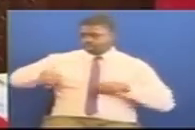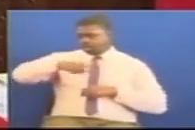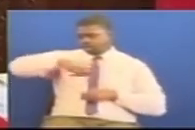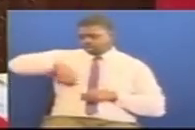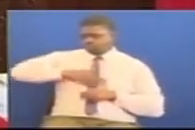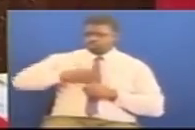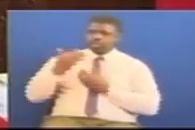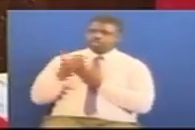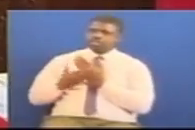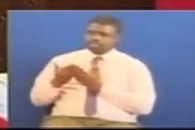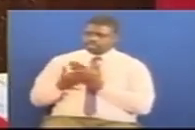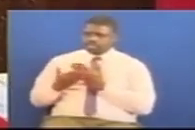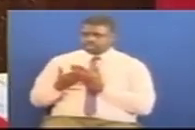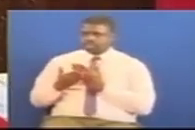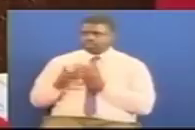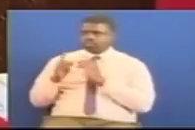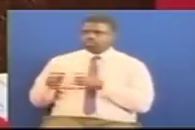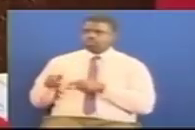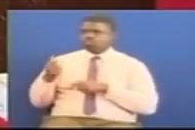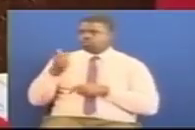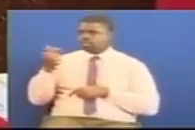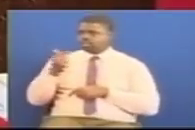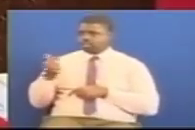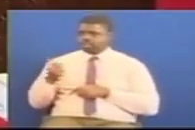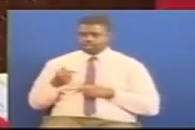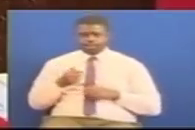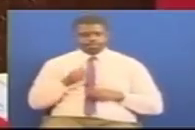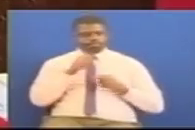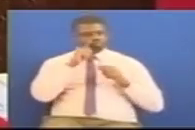nchi, ikiwemo mpaka wa Tanzania na Msumbiji.